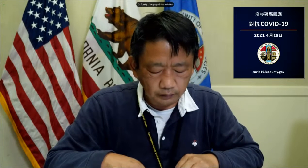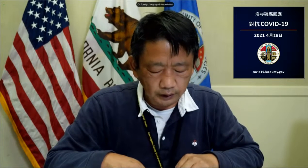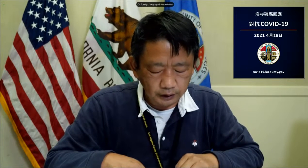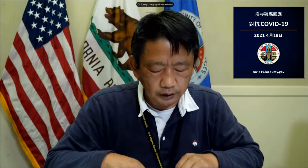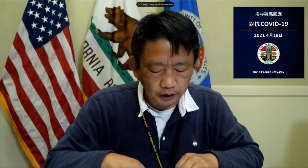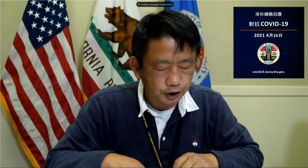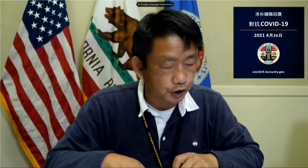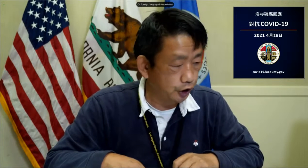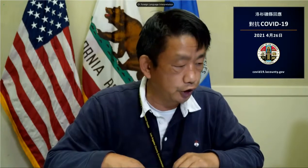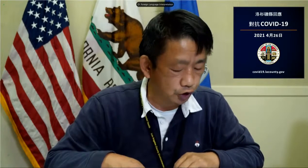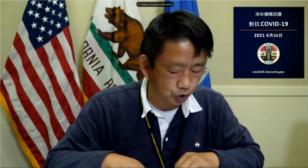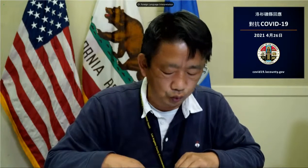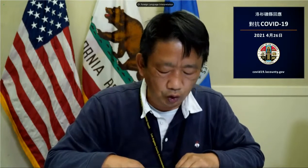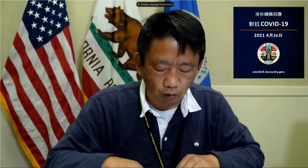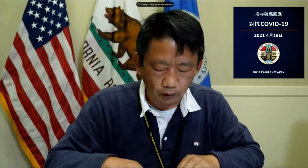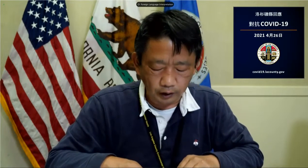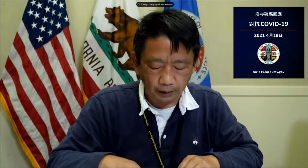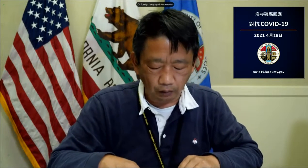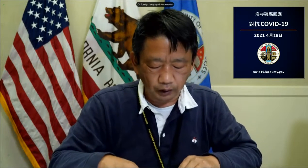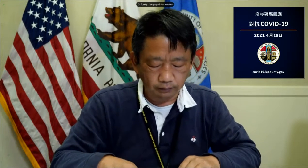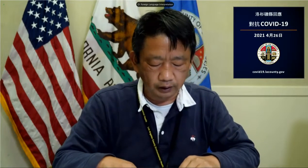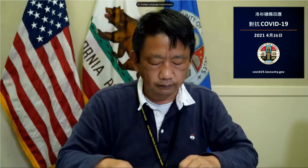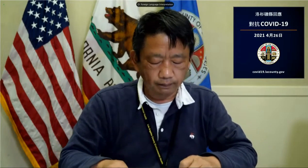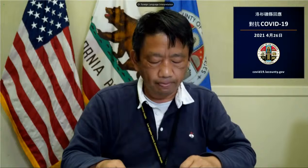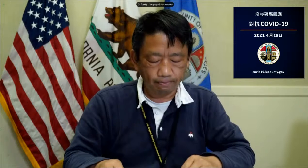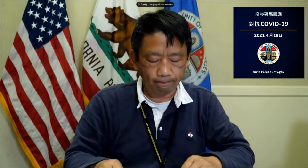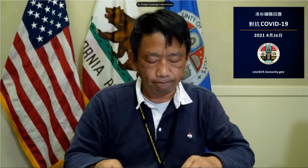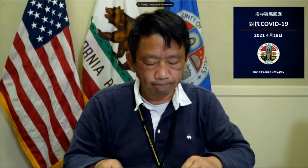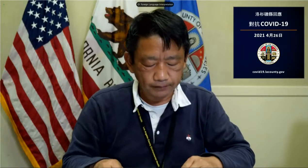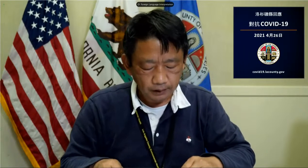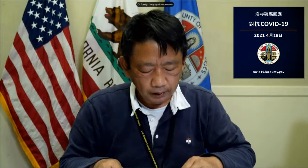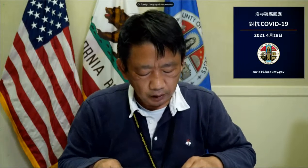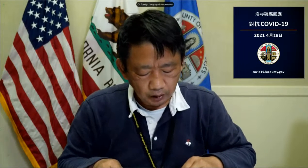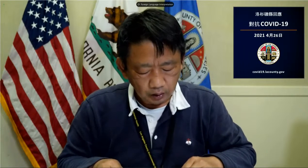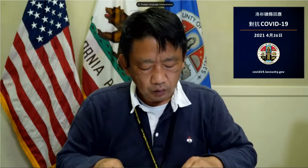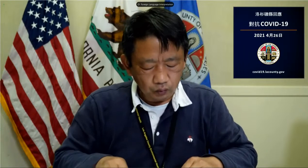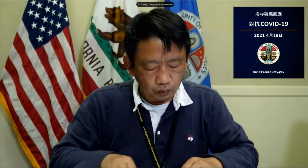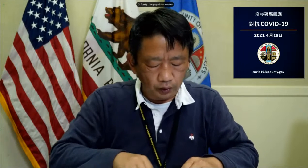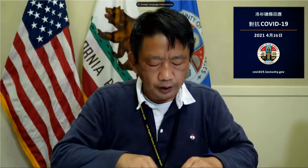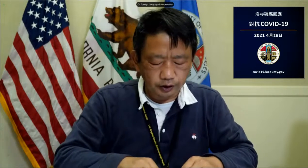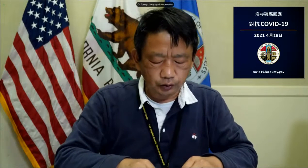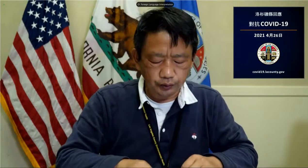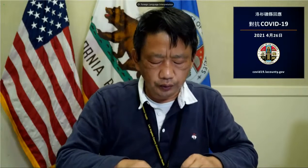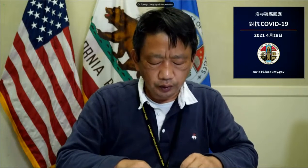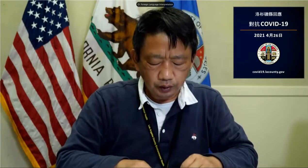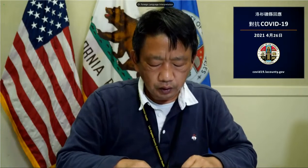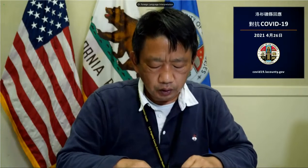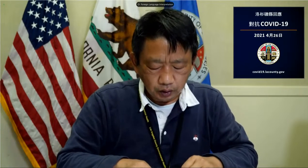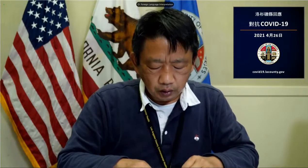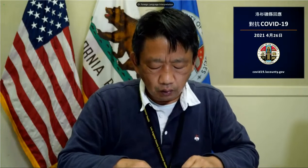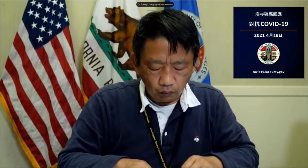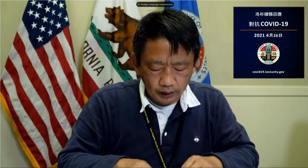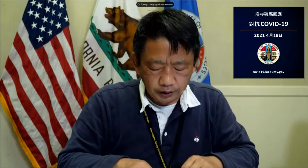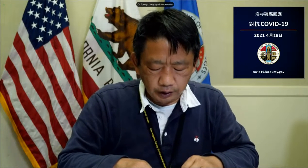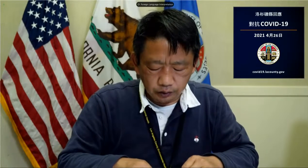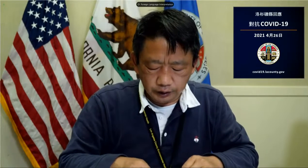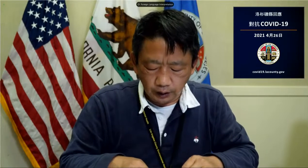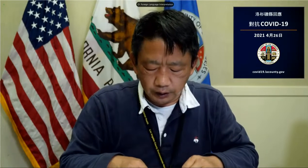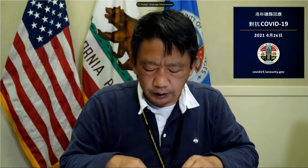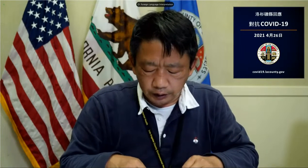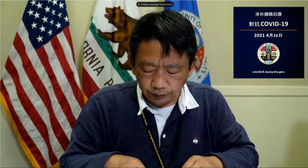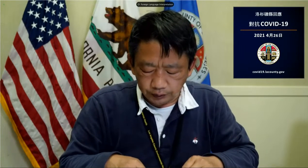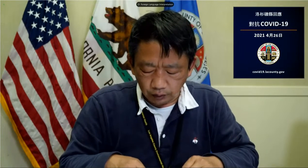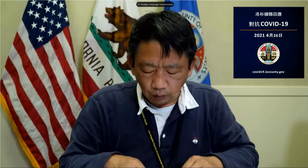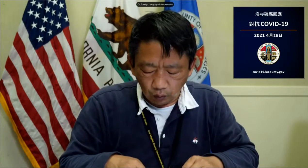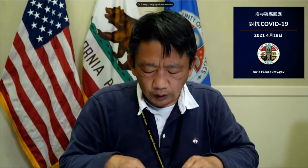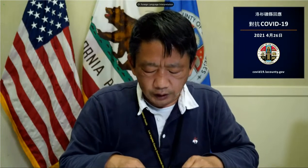他们认为第1剂已经足够能够保护他们了。如果你属于未接种第